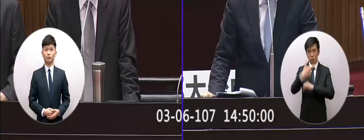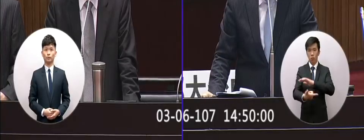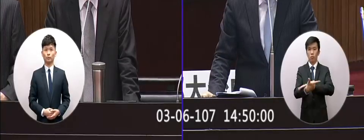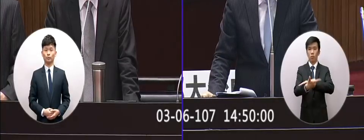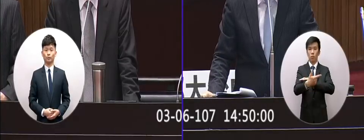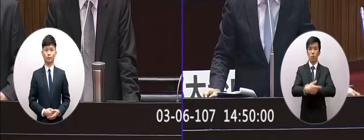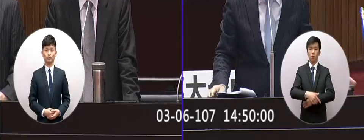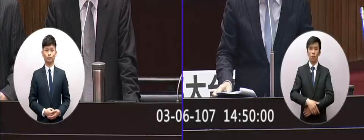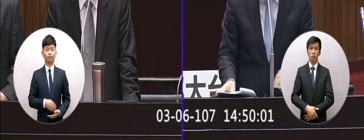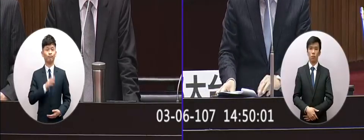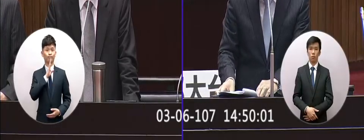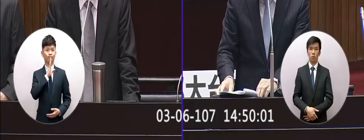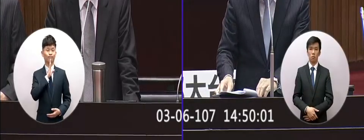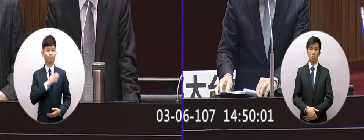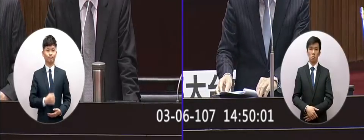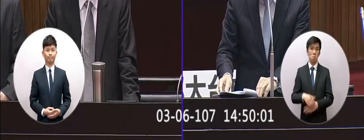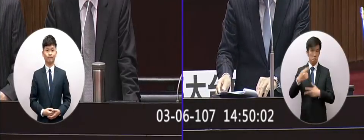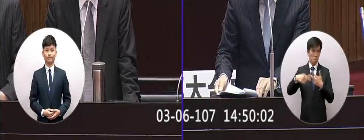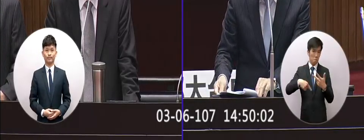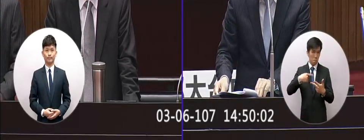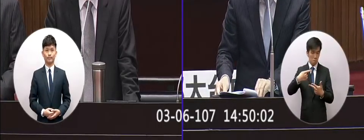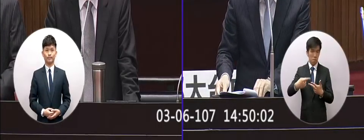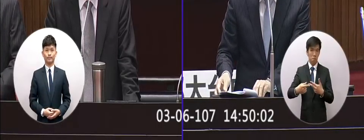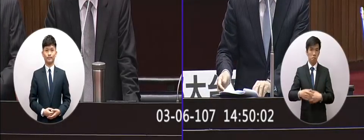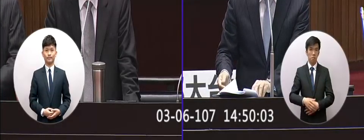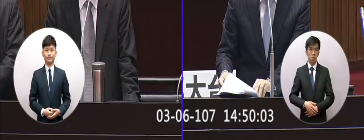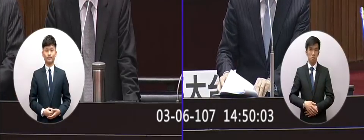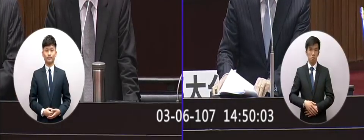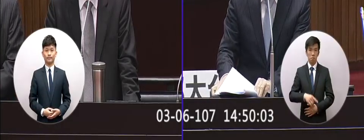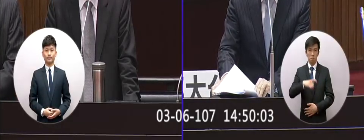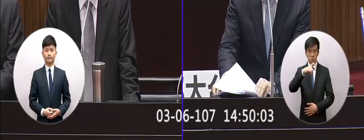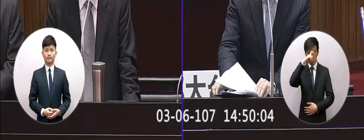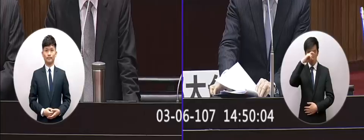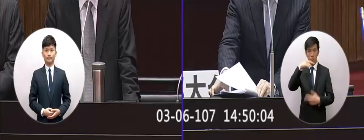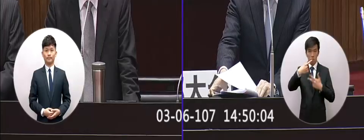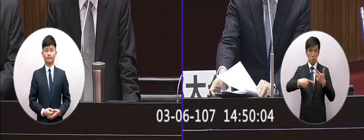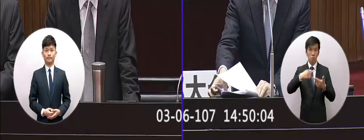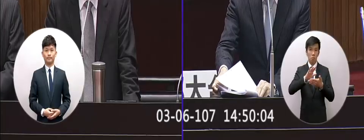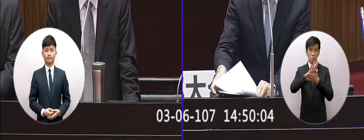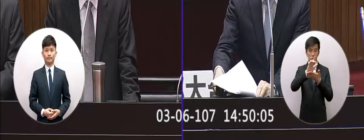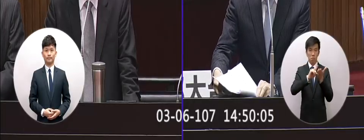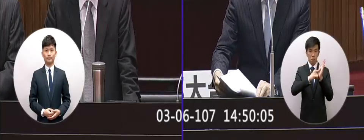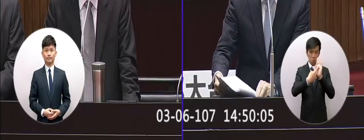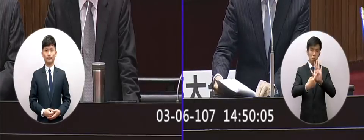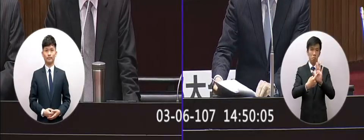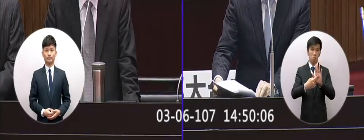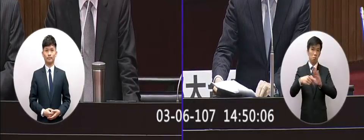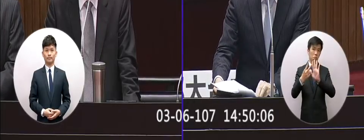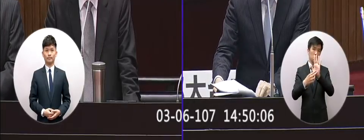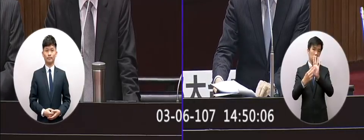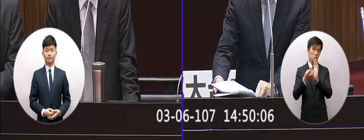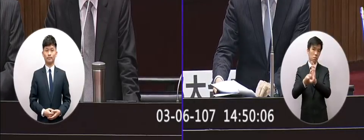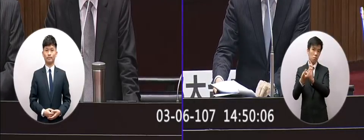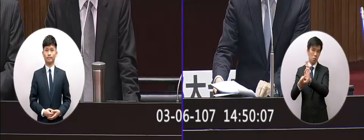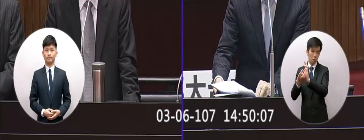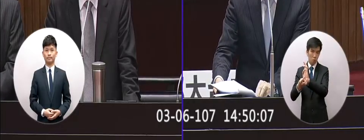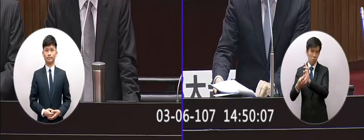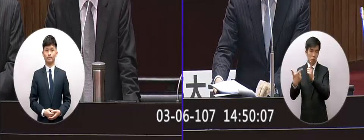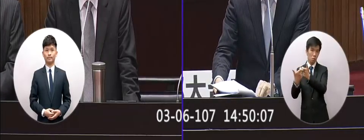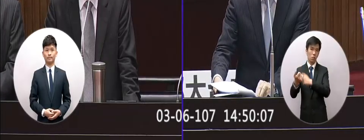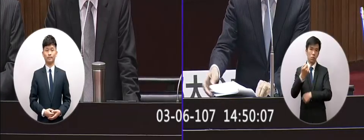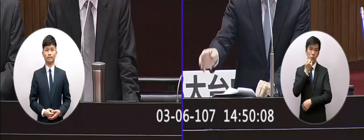啊， 是 啊，一个礼拜，希望你可以提出我们灵活的因应策略出来啦，否则我们这